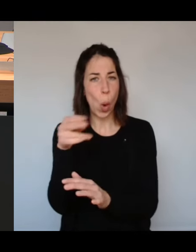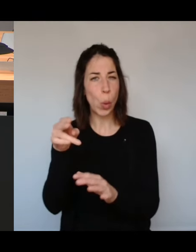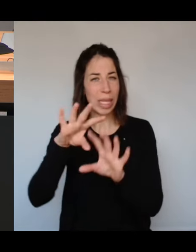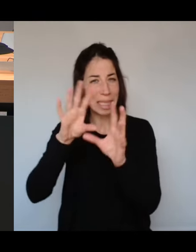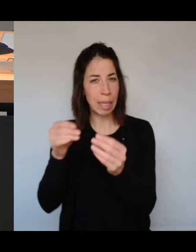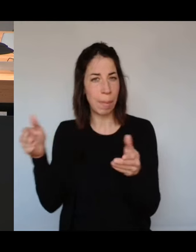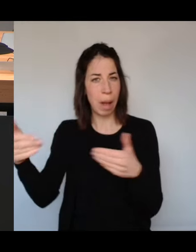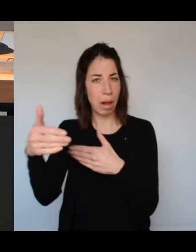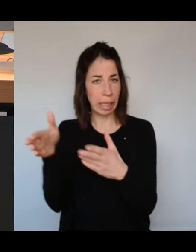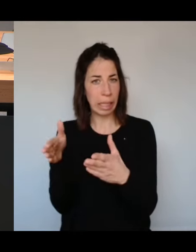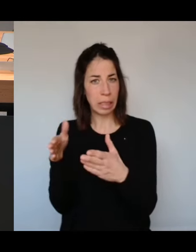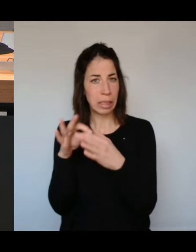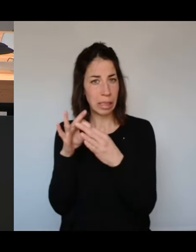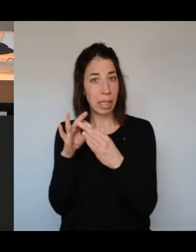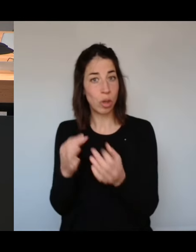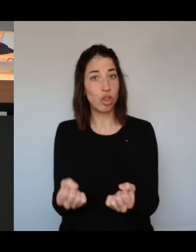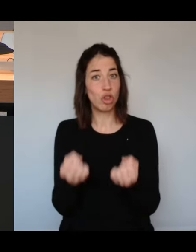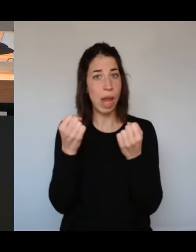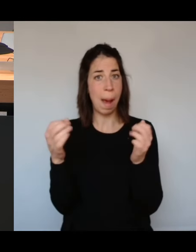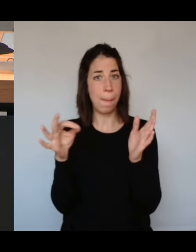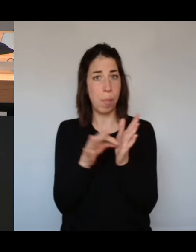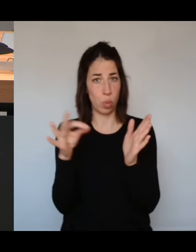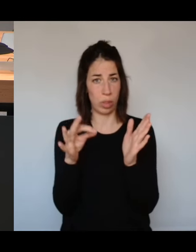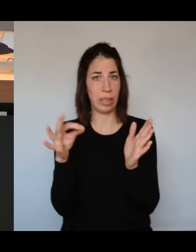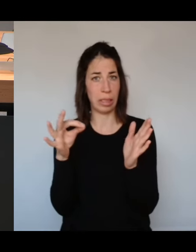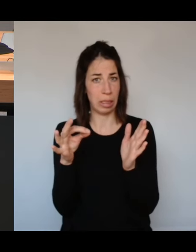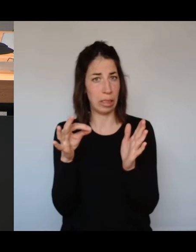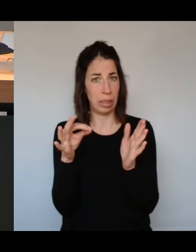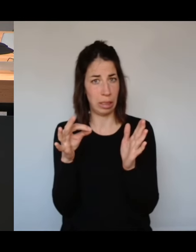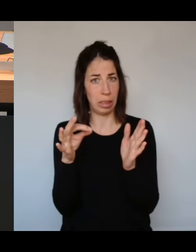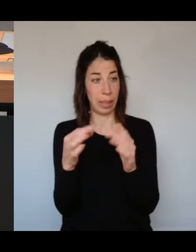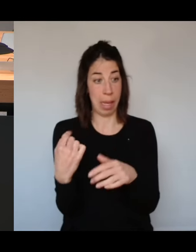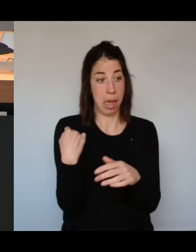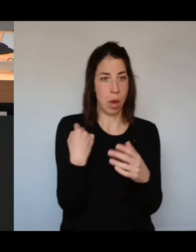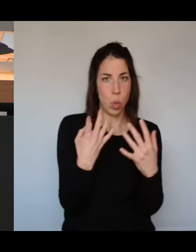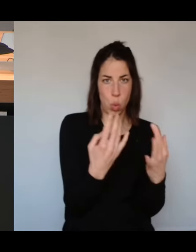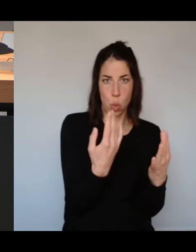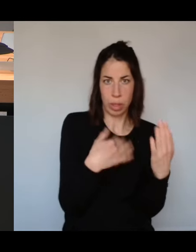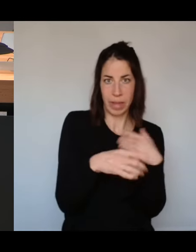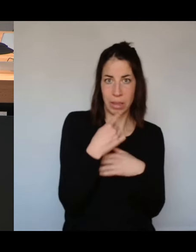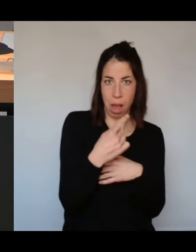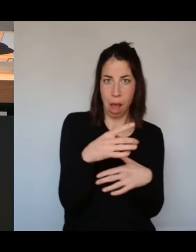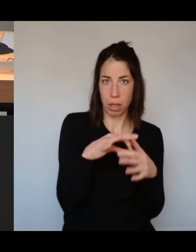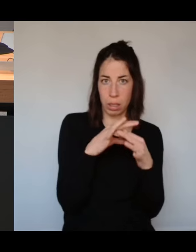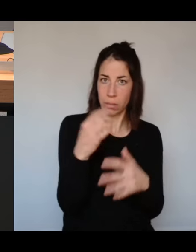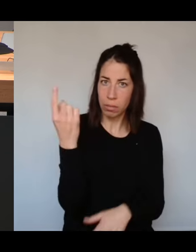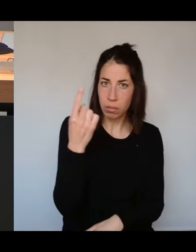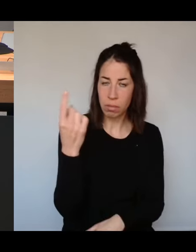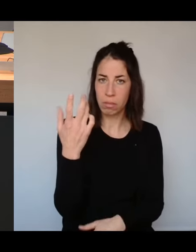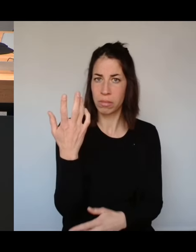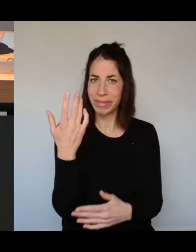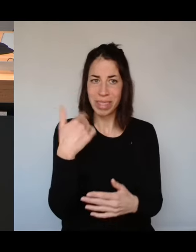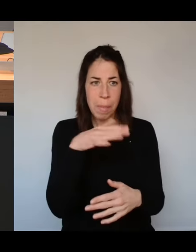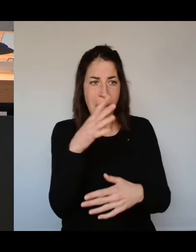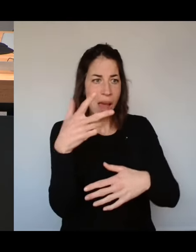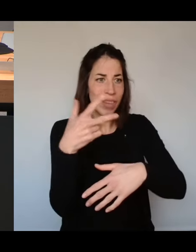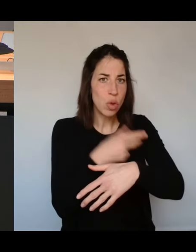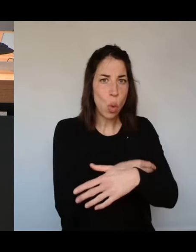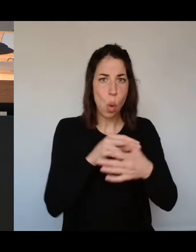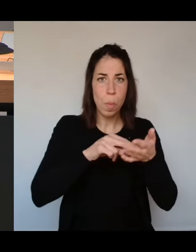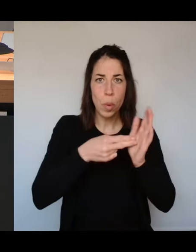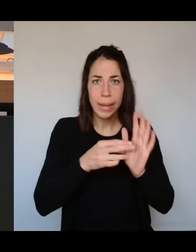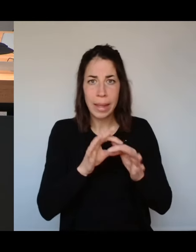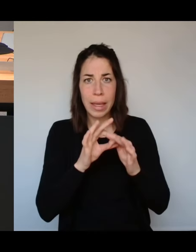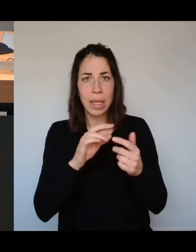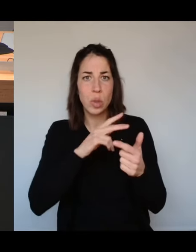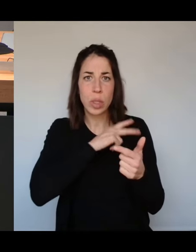den Grünen ja auch angemahnt wurde, dass es mehr um Drogenpolitik und mehr um Sozialpolitik gehen soll und nicht